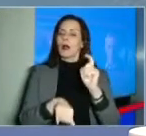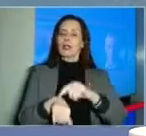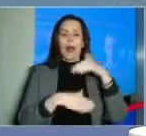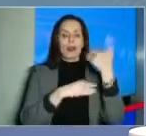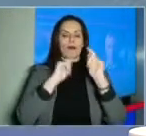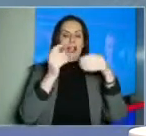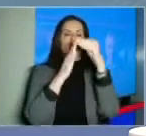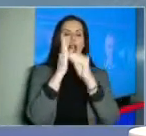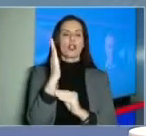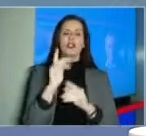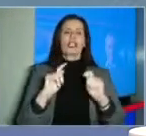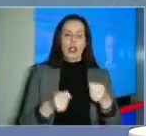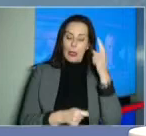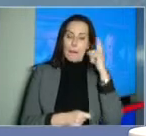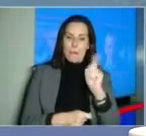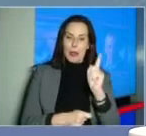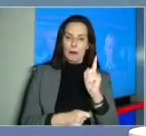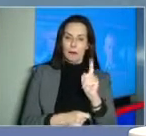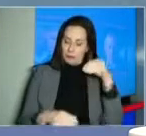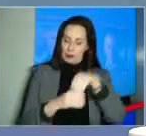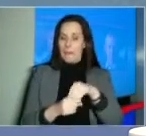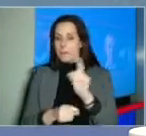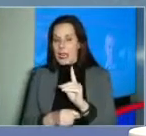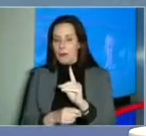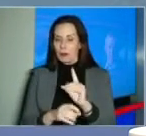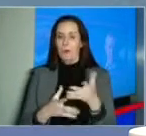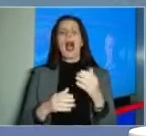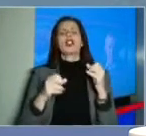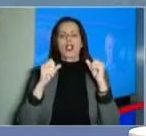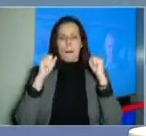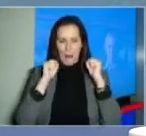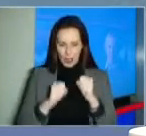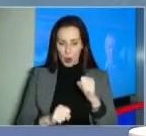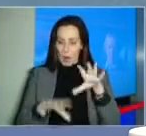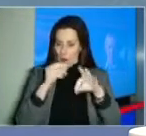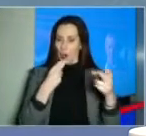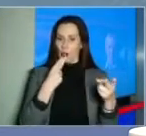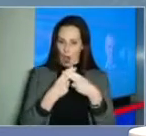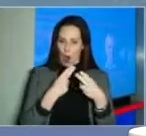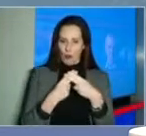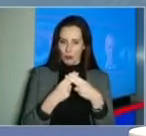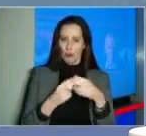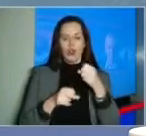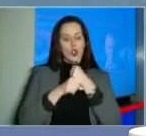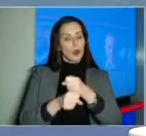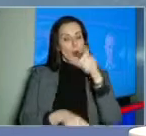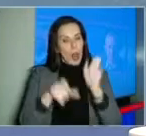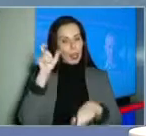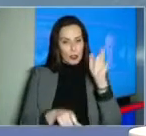להגשת הרשימות, נדע מי עוד יתאחד עם מי. מה שבטוח הוא שבבחירות הקרובות יוצגו